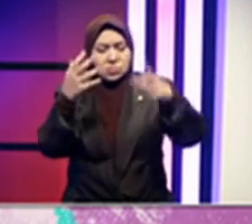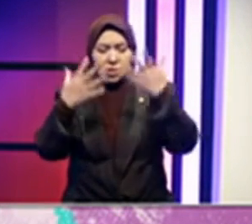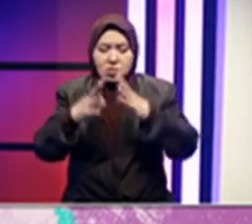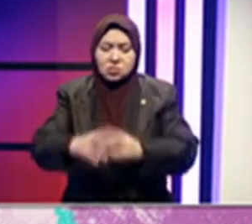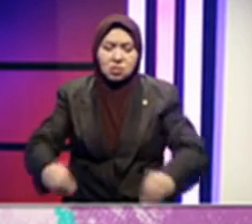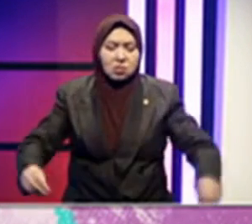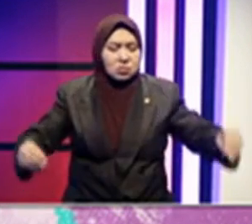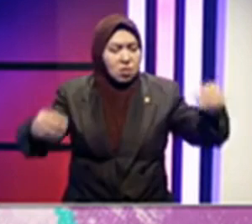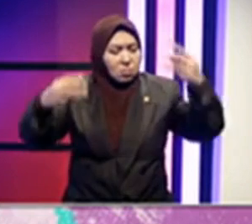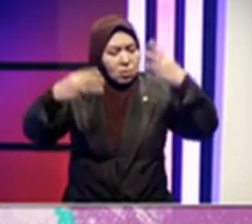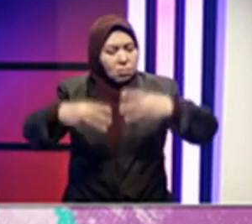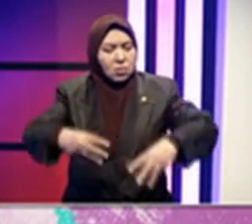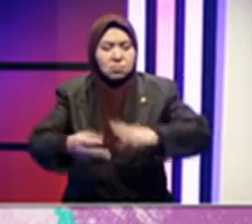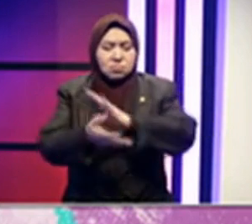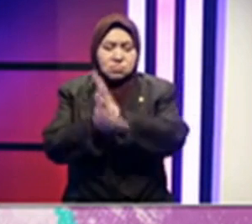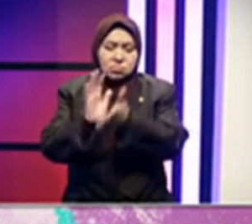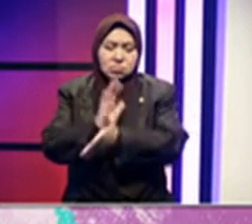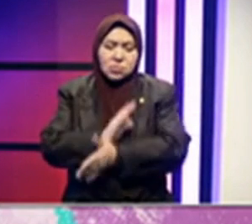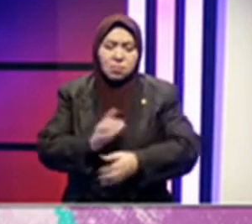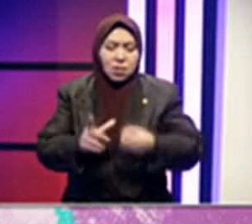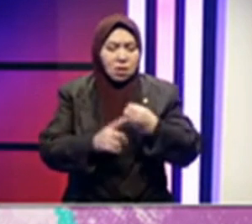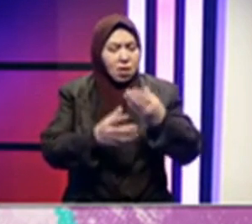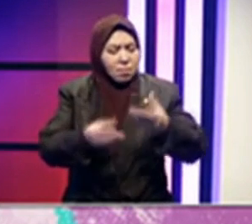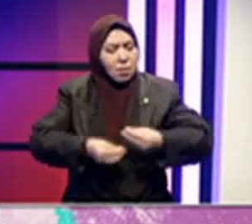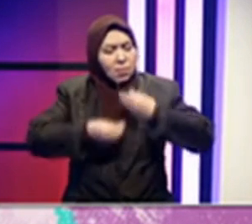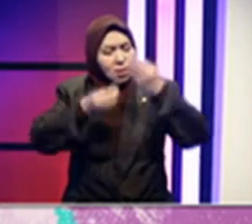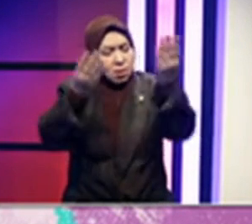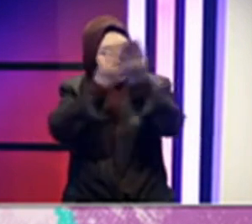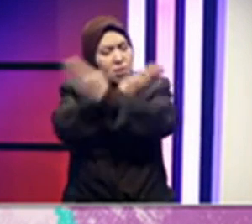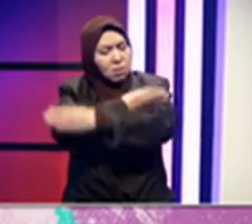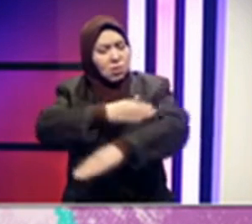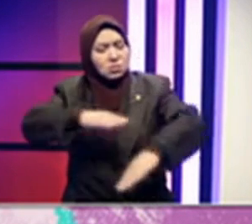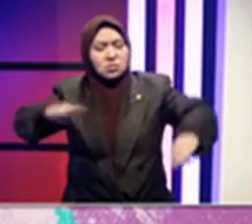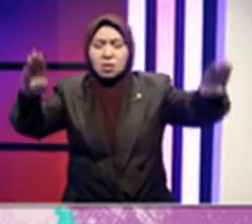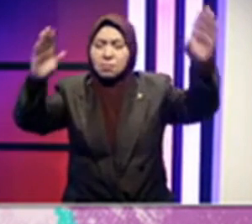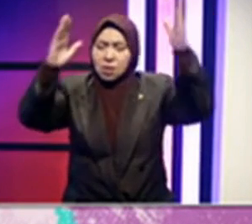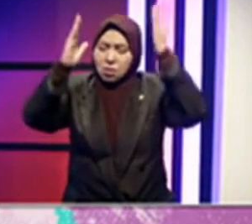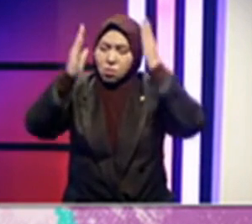بعد وإما فداء